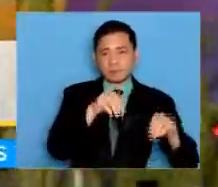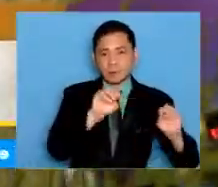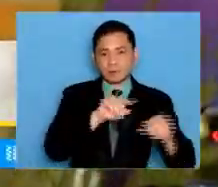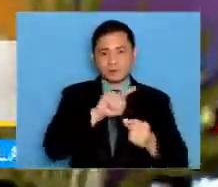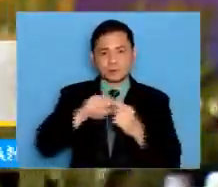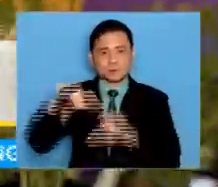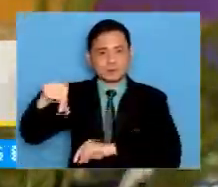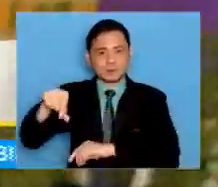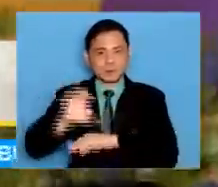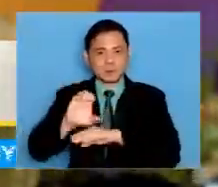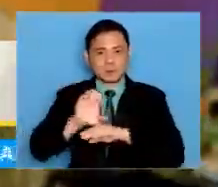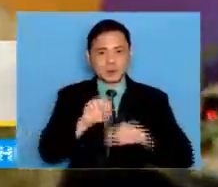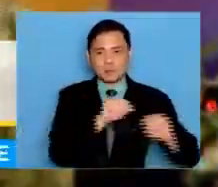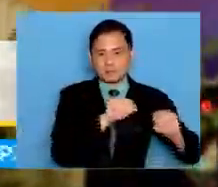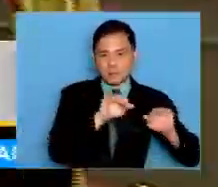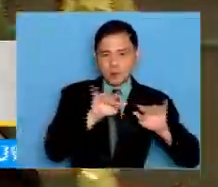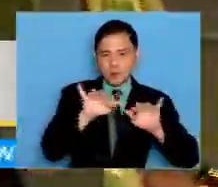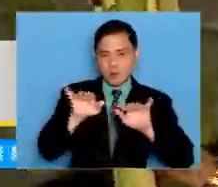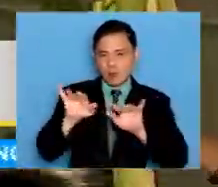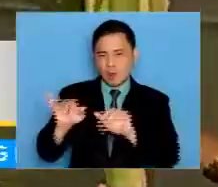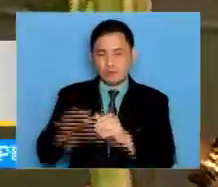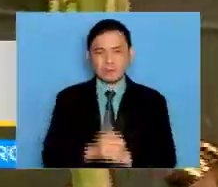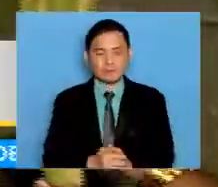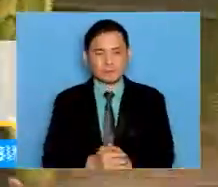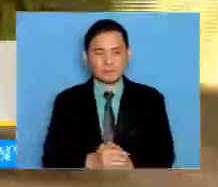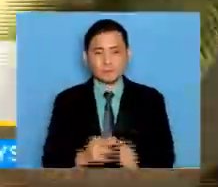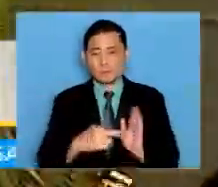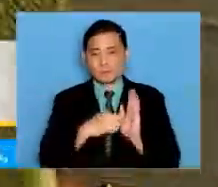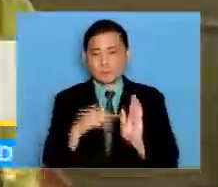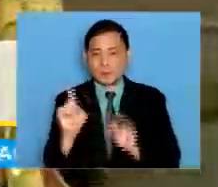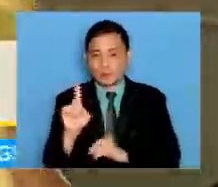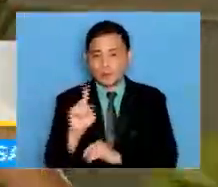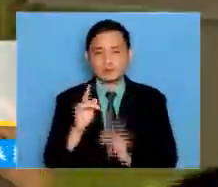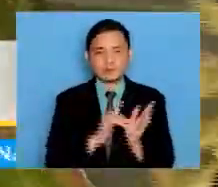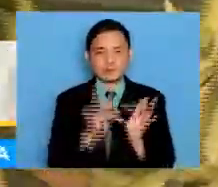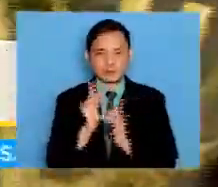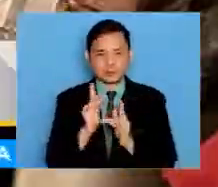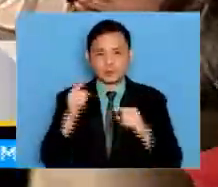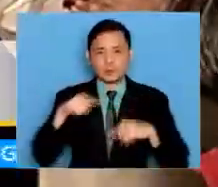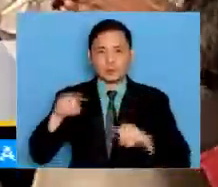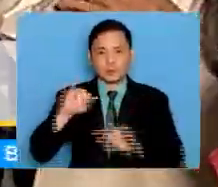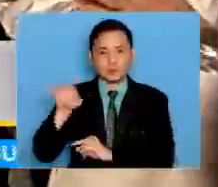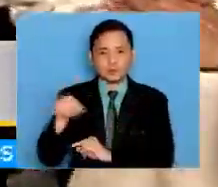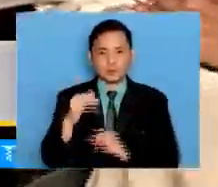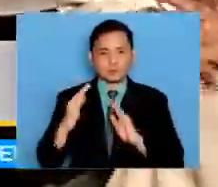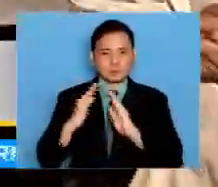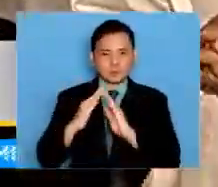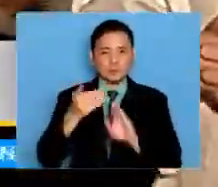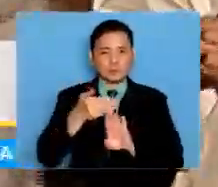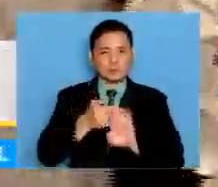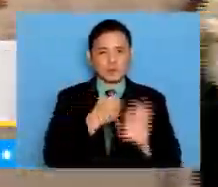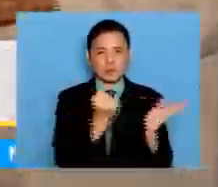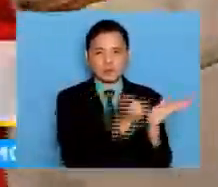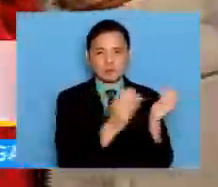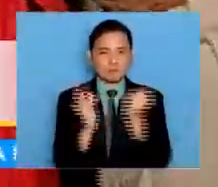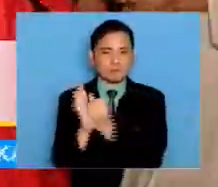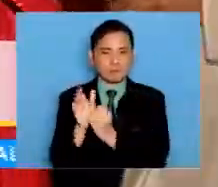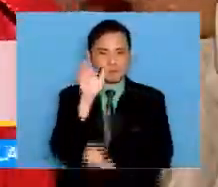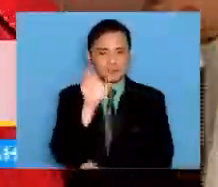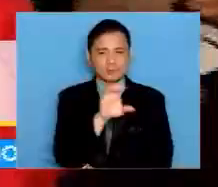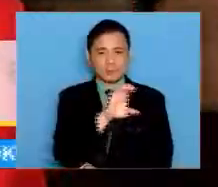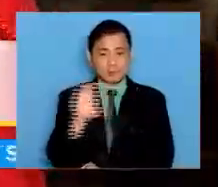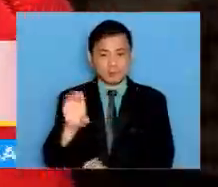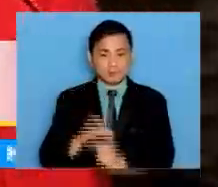raw ito ng pagpasok ni Jesucristo sa Jerusalem bago siya magpasakit sa krus. Ang Linggo ng Palaspas, hudyat naman